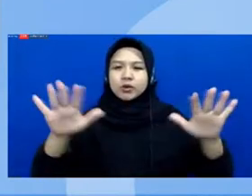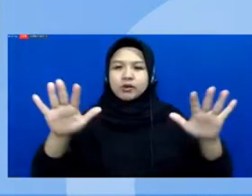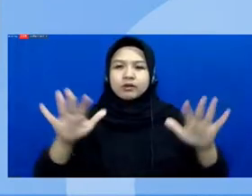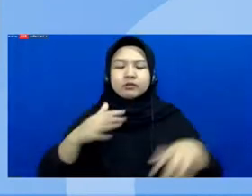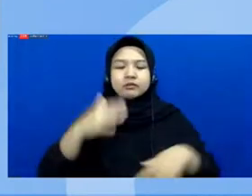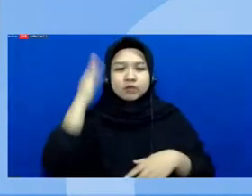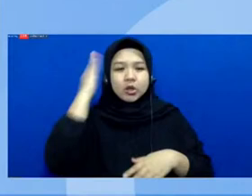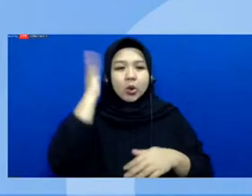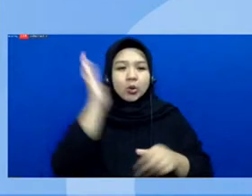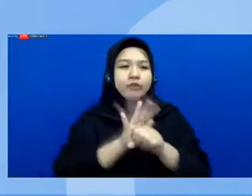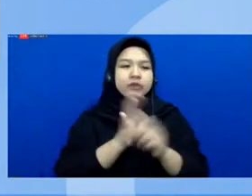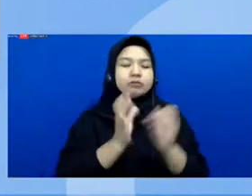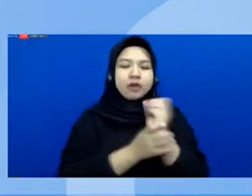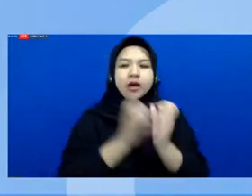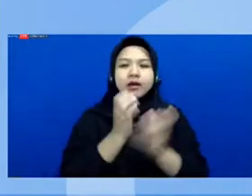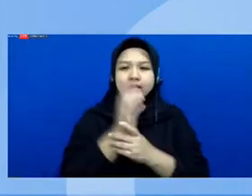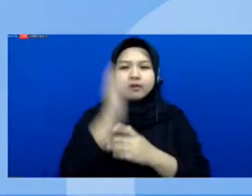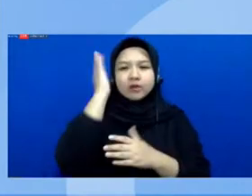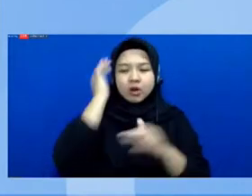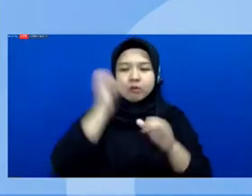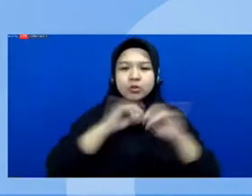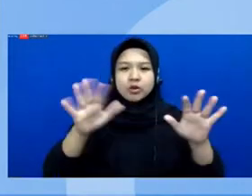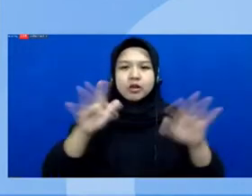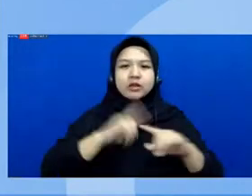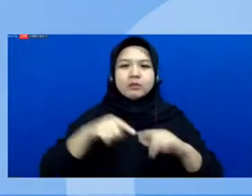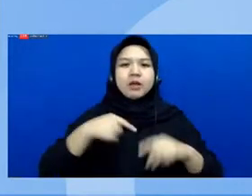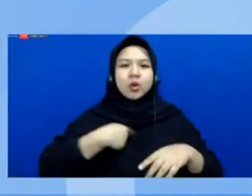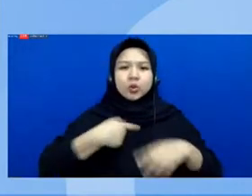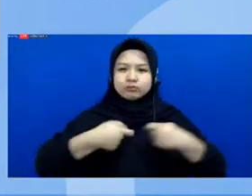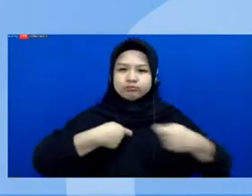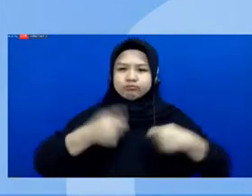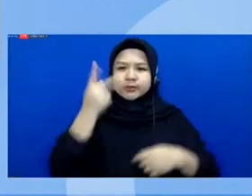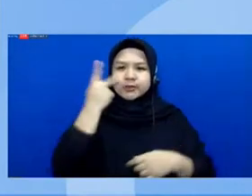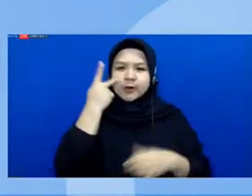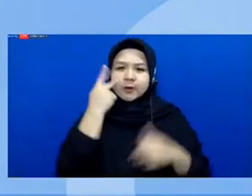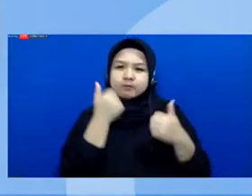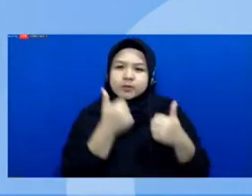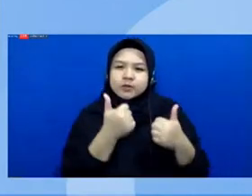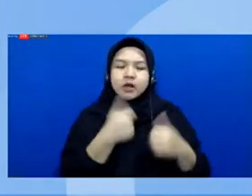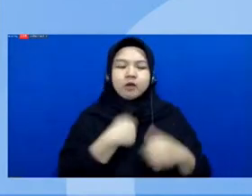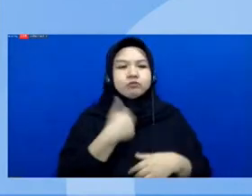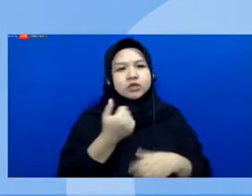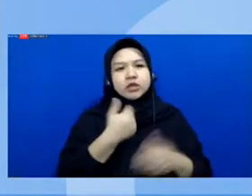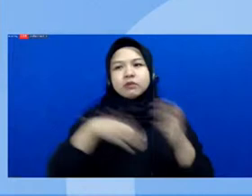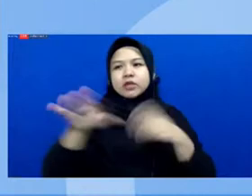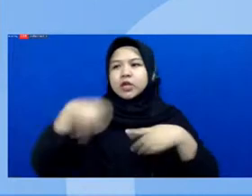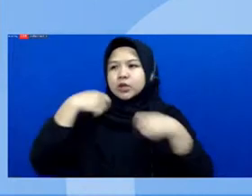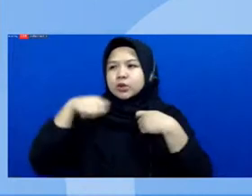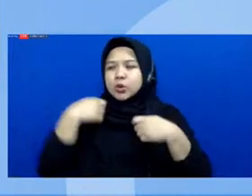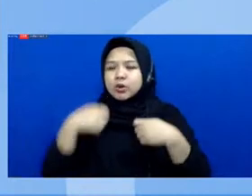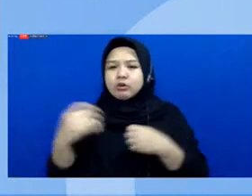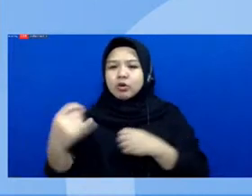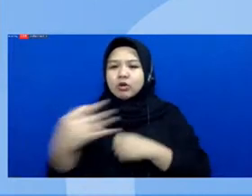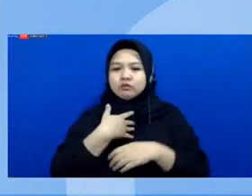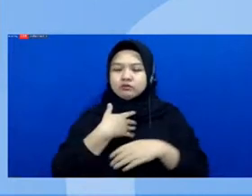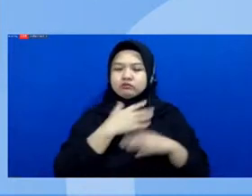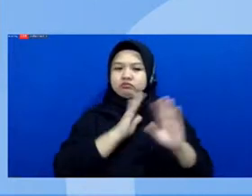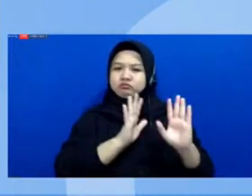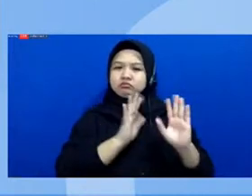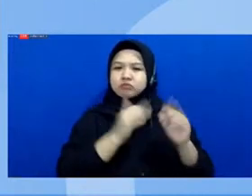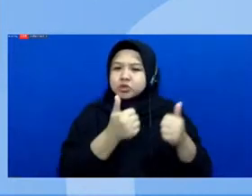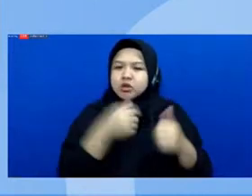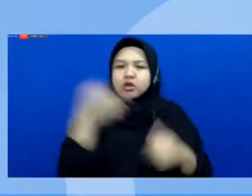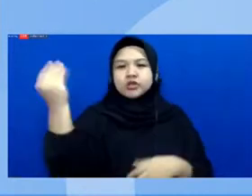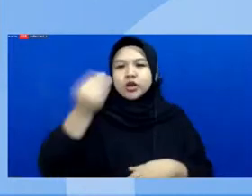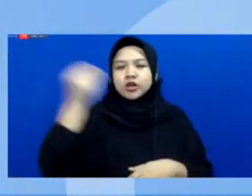bahaya, saya tahu COVID itu menular, tapi I can handle it, saya bisa jaga. Saya bisa kok pergi ke restoran tanpa tertular COVID. Saya bisa